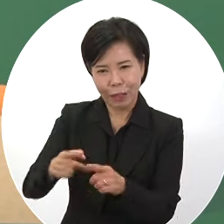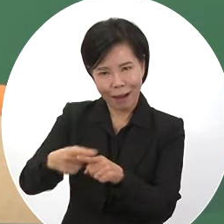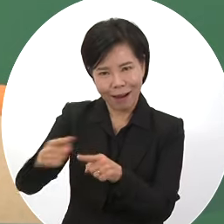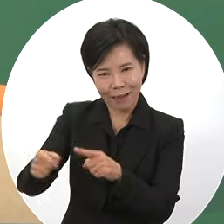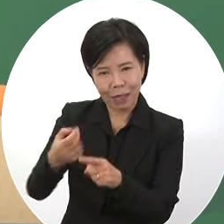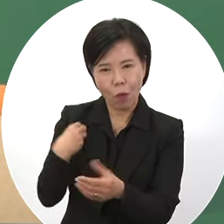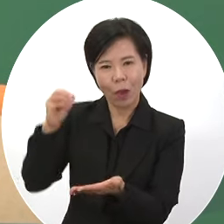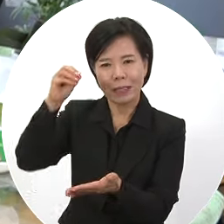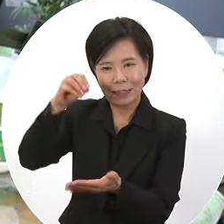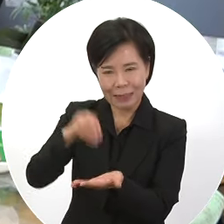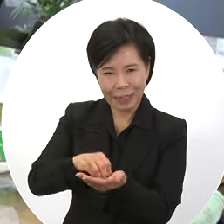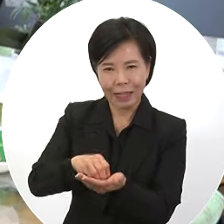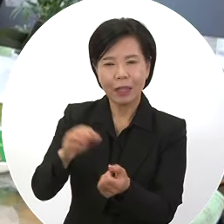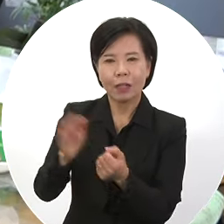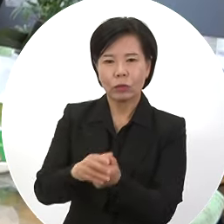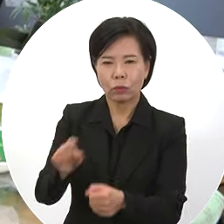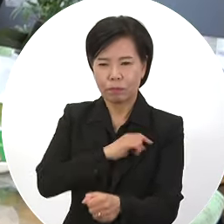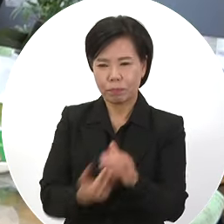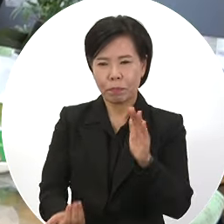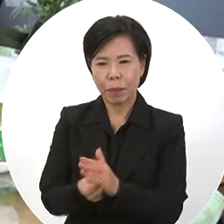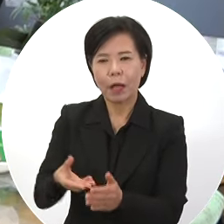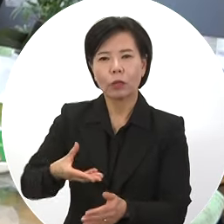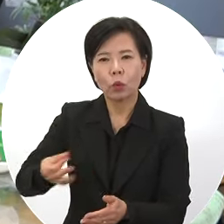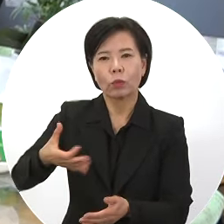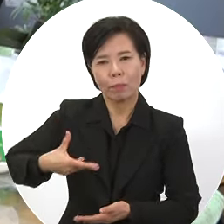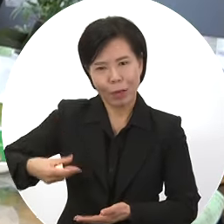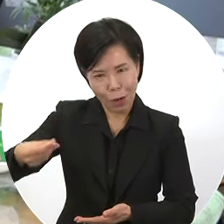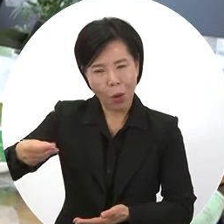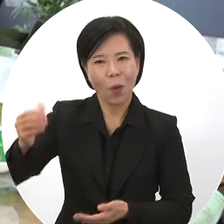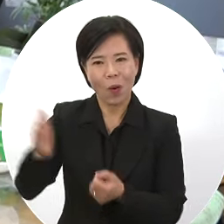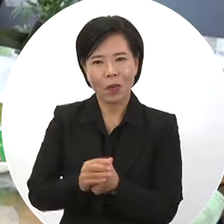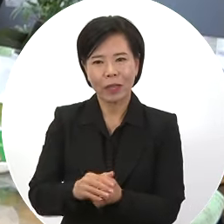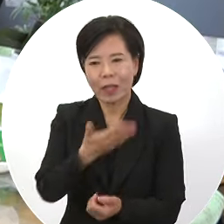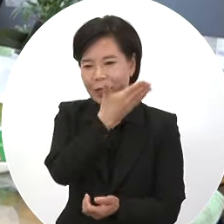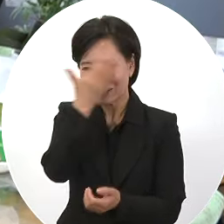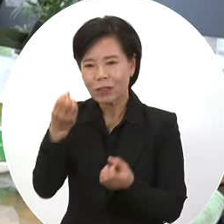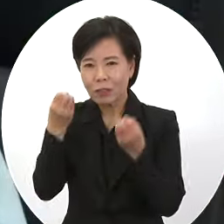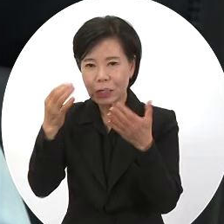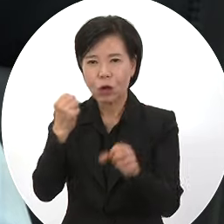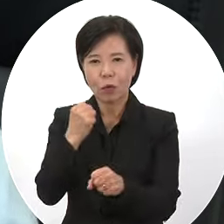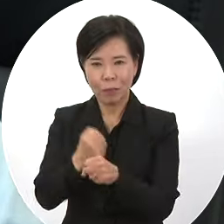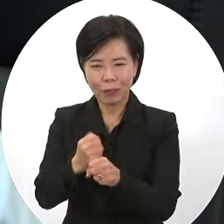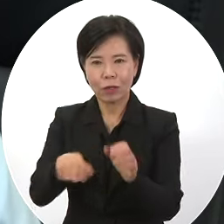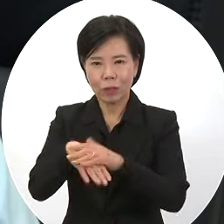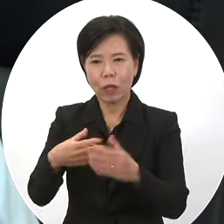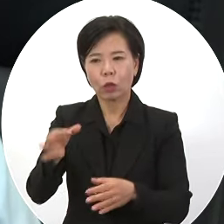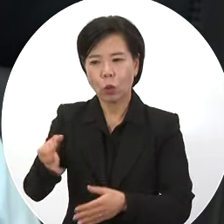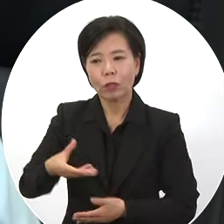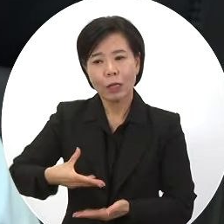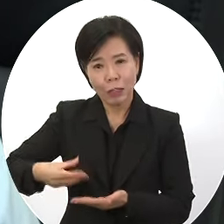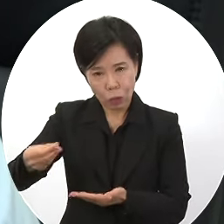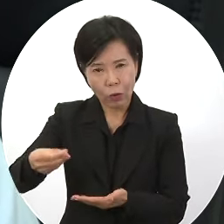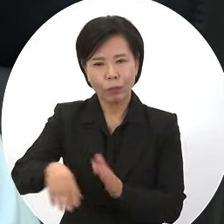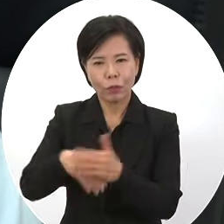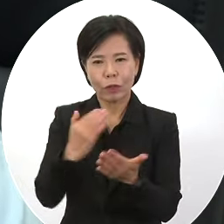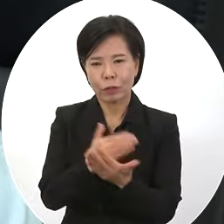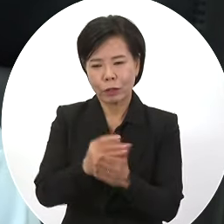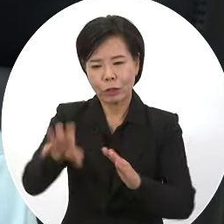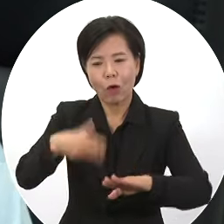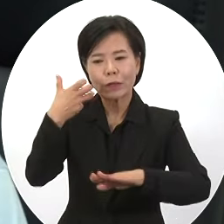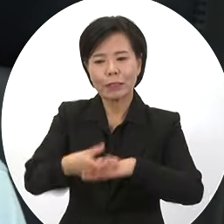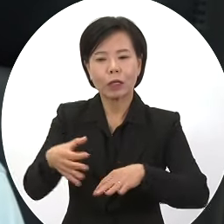상환제, 전국 최저 수준 대출금리 상한제, 청년 창업 제로 금융 지원 등